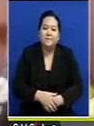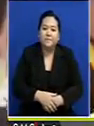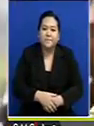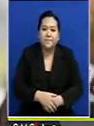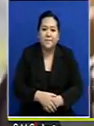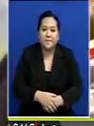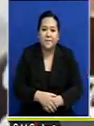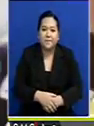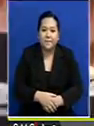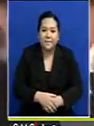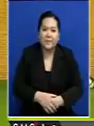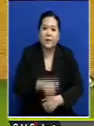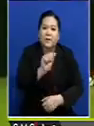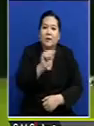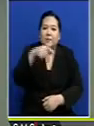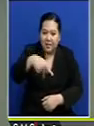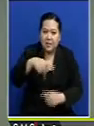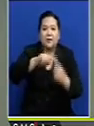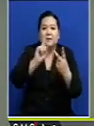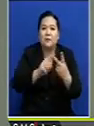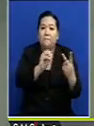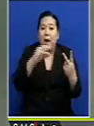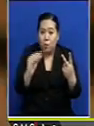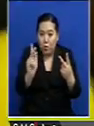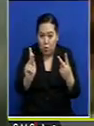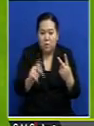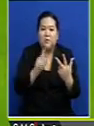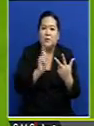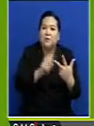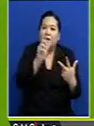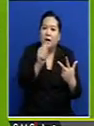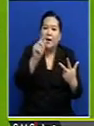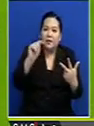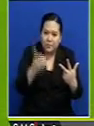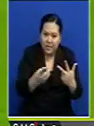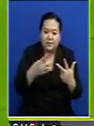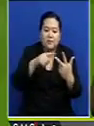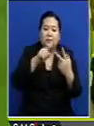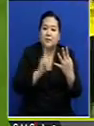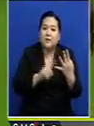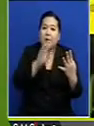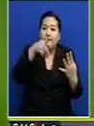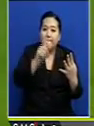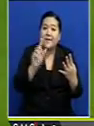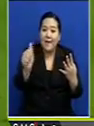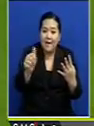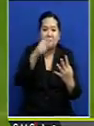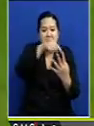มีเอ็มกิตยานครับแล้วก็มาโก้ร้อยแนวรุกใช้อันเดรรามอสแล้วก็ปีแอร์เอเวริกโอบาบิยองเป็นตัวทีเด็ดครับ